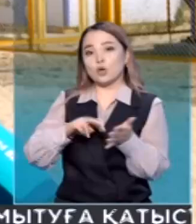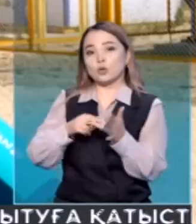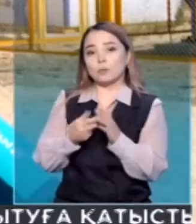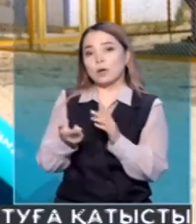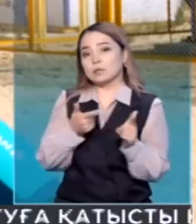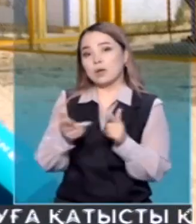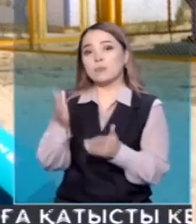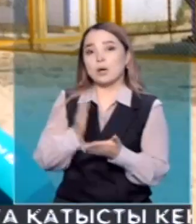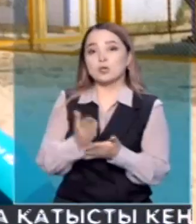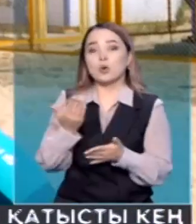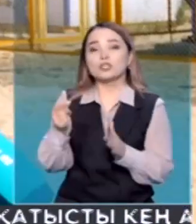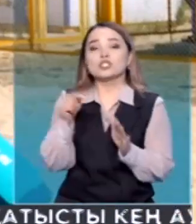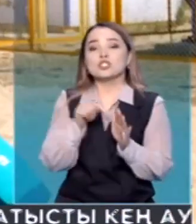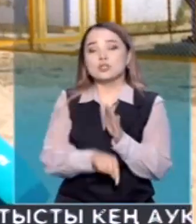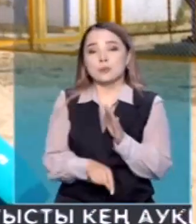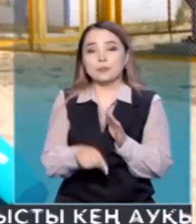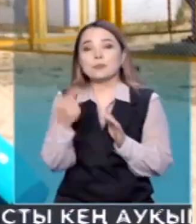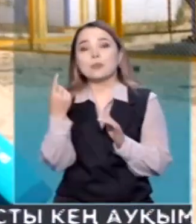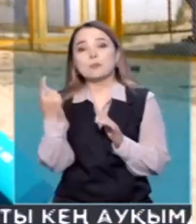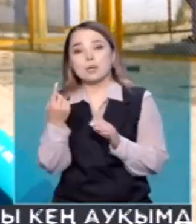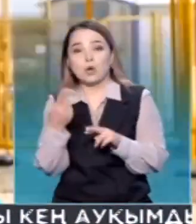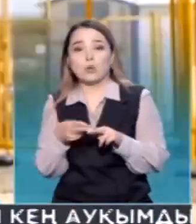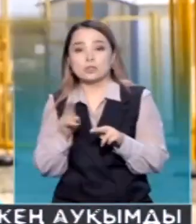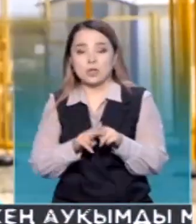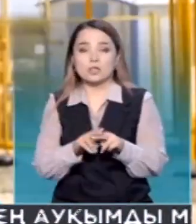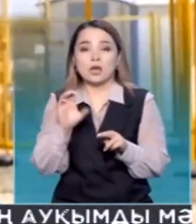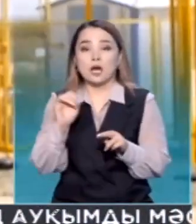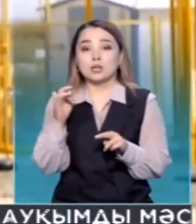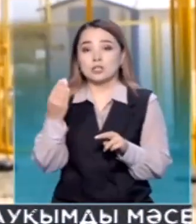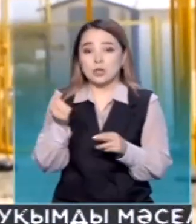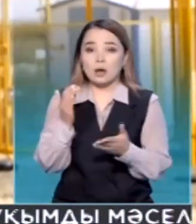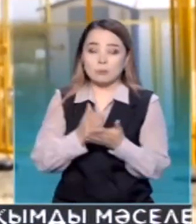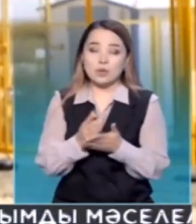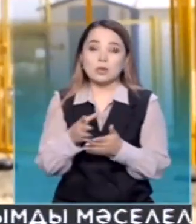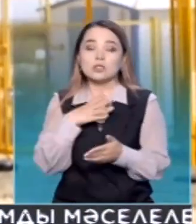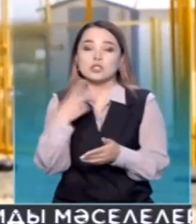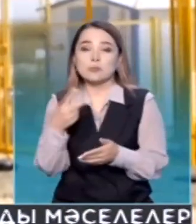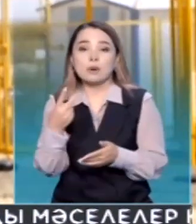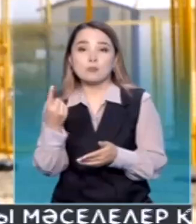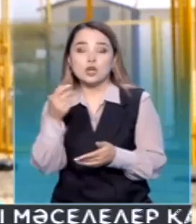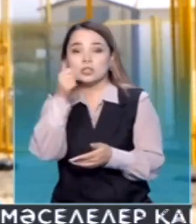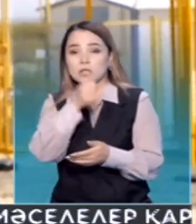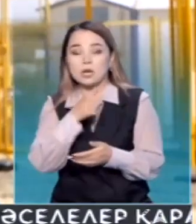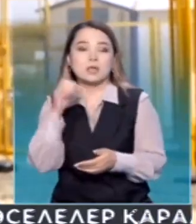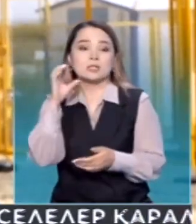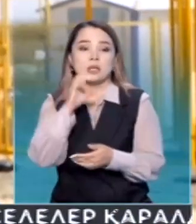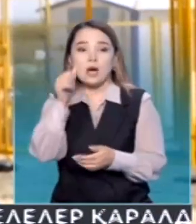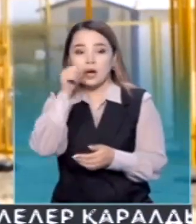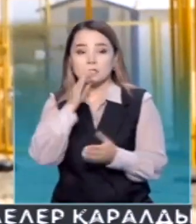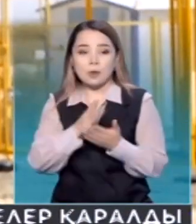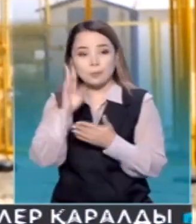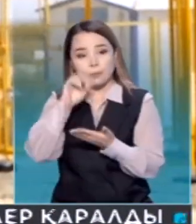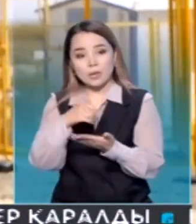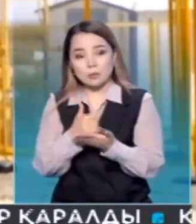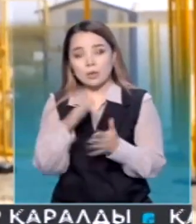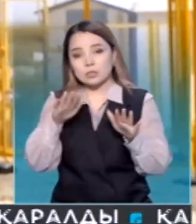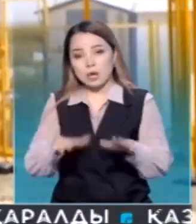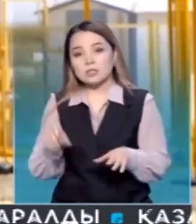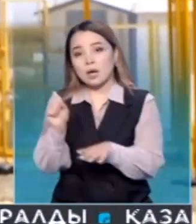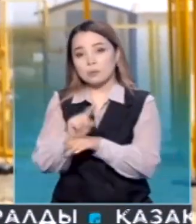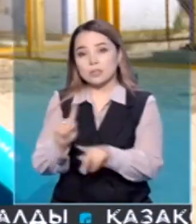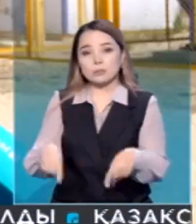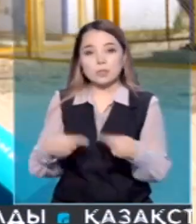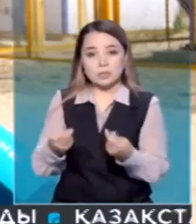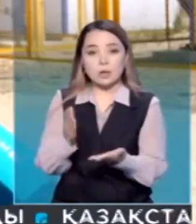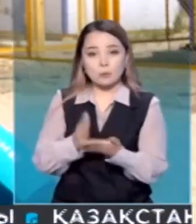бар. Соның ішінде біреуі осы Сарша. 2021 жылы қыркүйек айында мемлекет басшымыз тапсырма